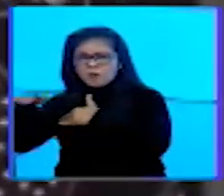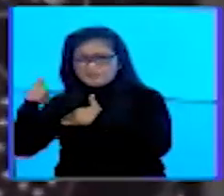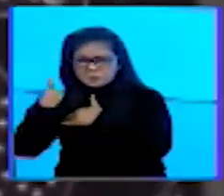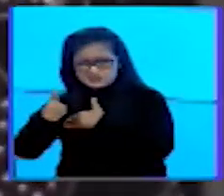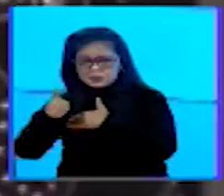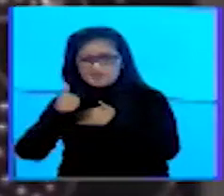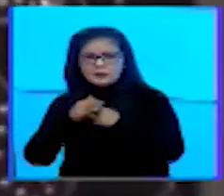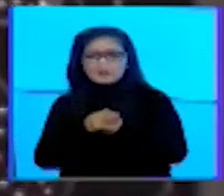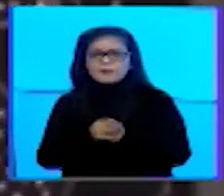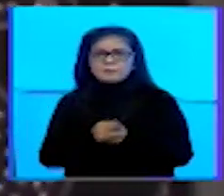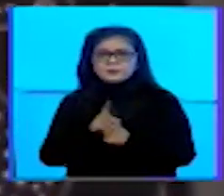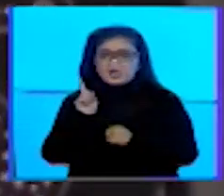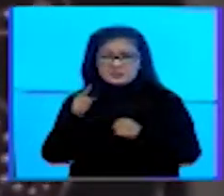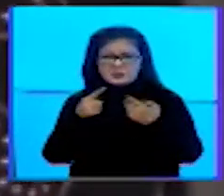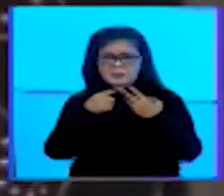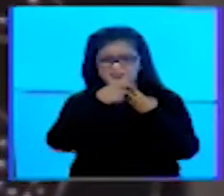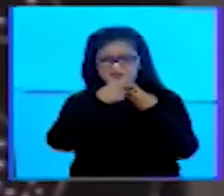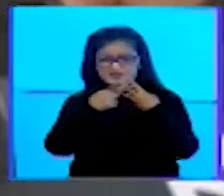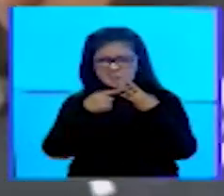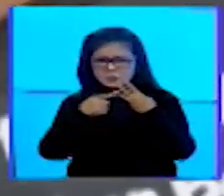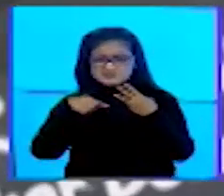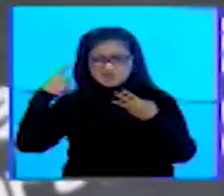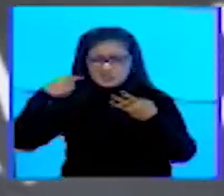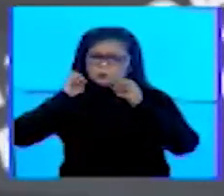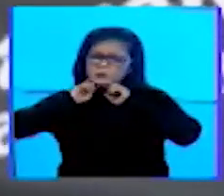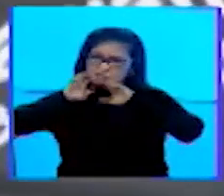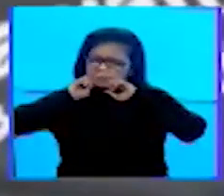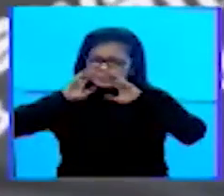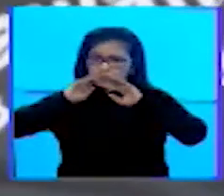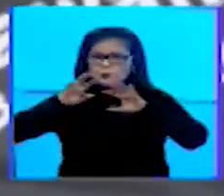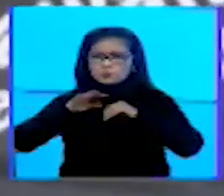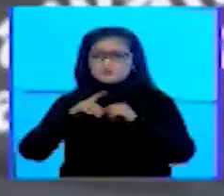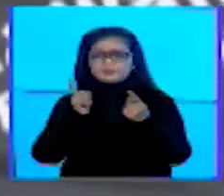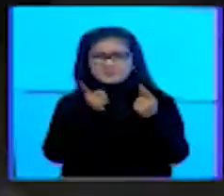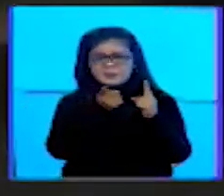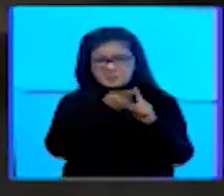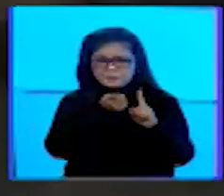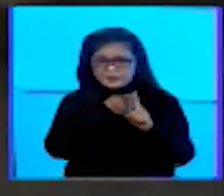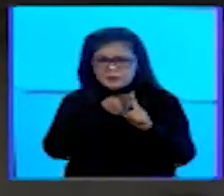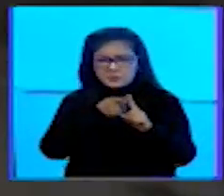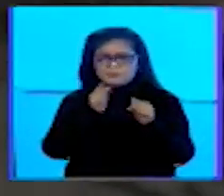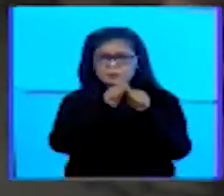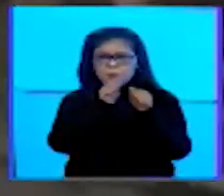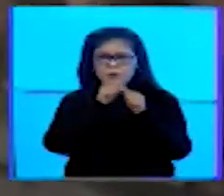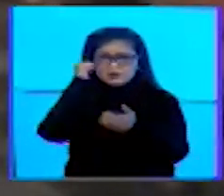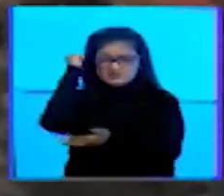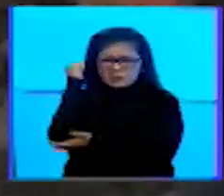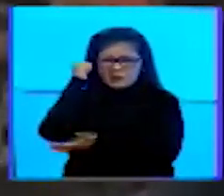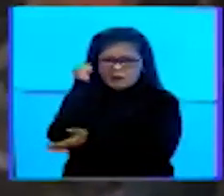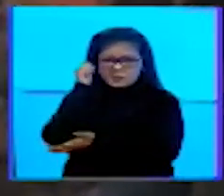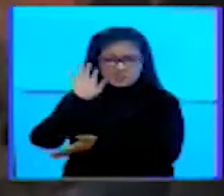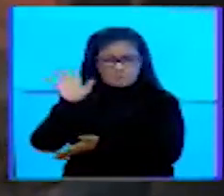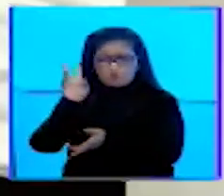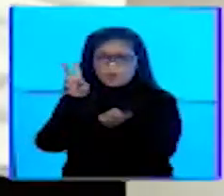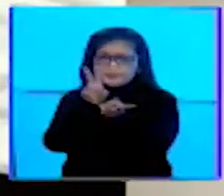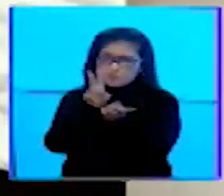Ada 3 hal yang saya ingatkan kepada mereka, jangan pernah melanggar kriminal, terus jangan cek bebas dan jangan